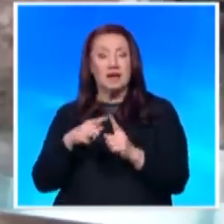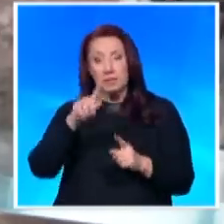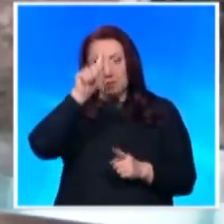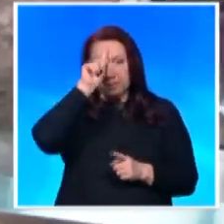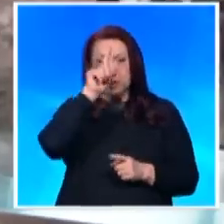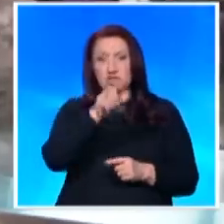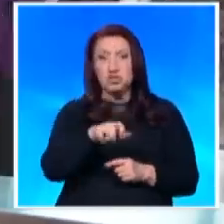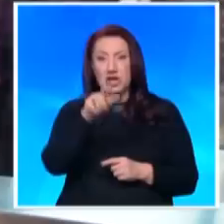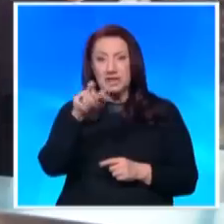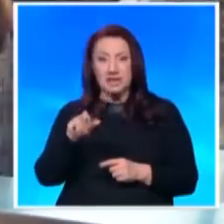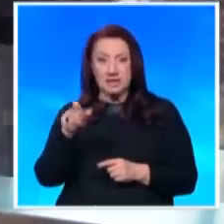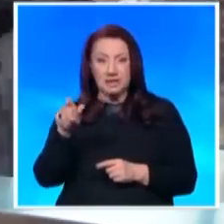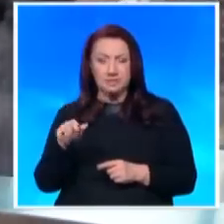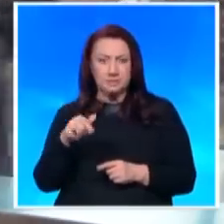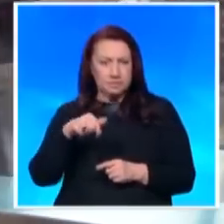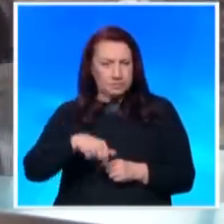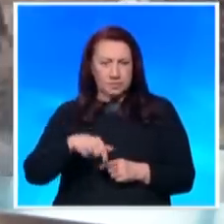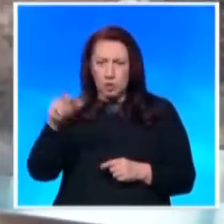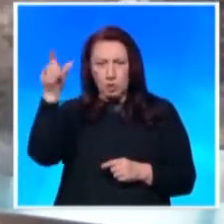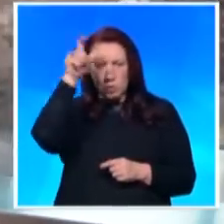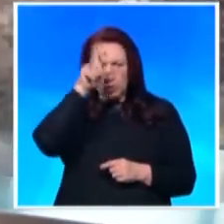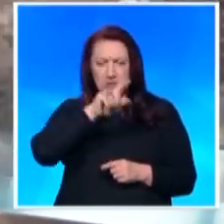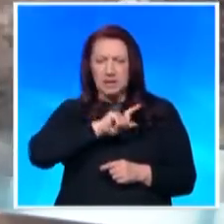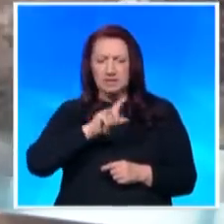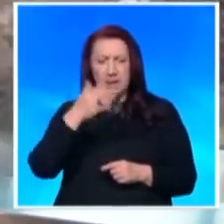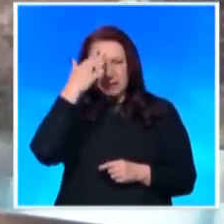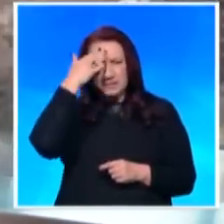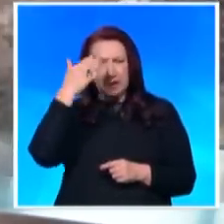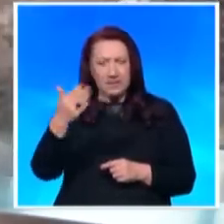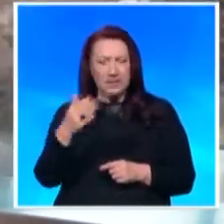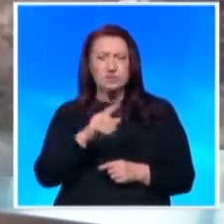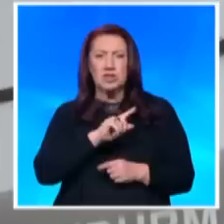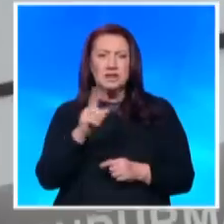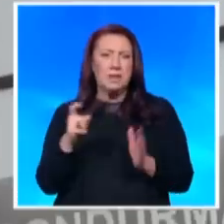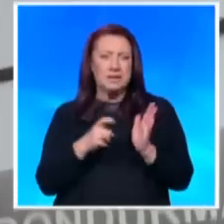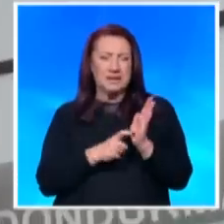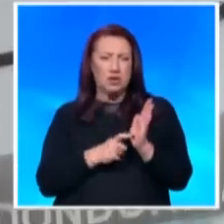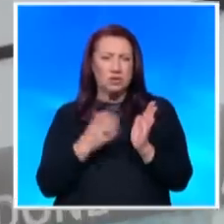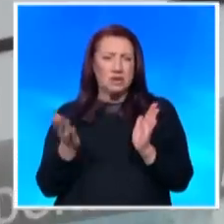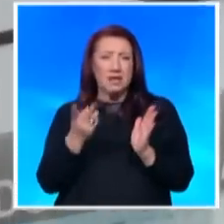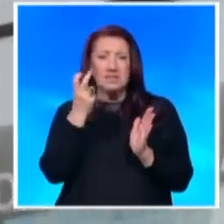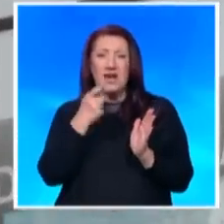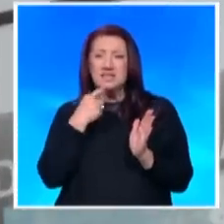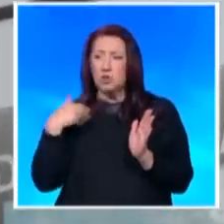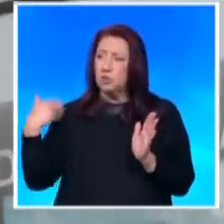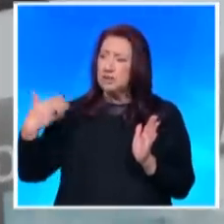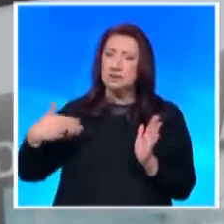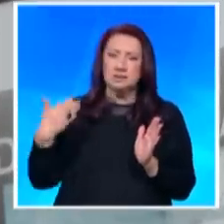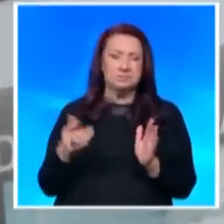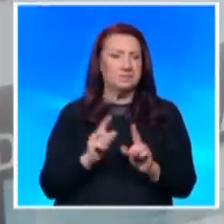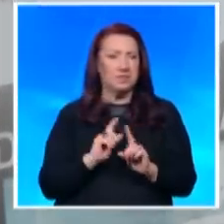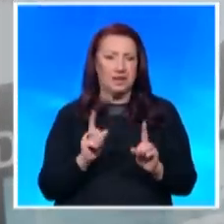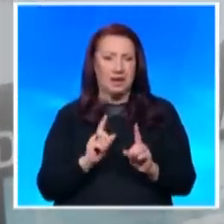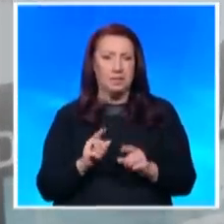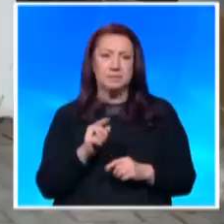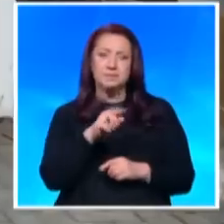В Турция вече няма справедливост, няма закони. Няма ги от 20 години. Нури вярва, че Кылычдароглу ще се